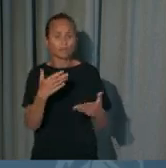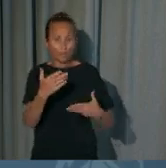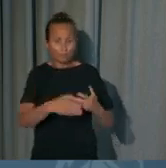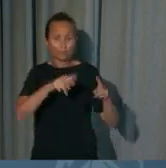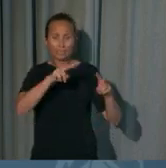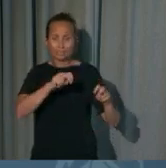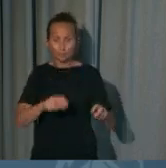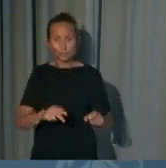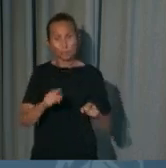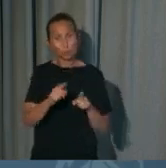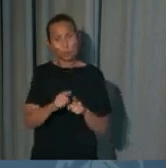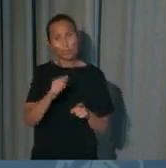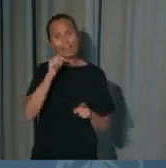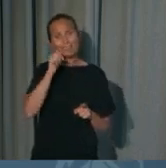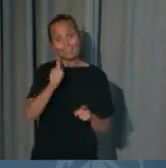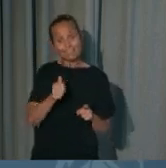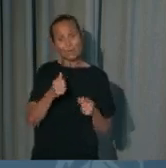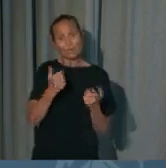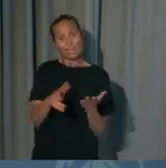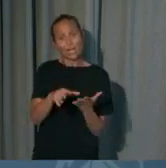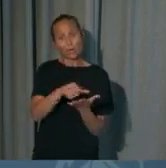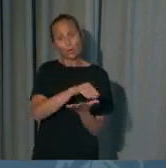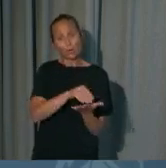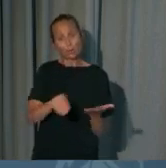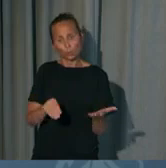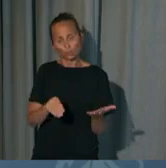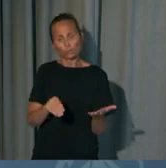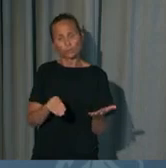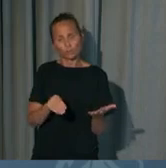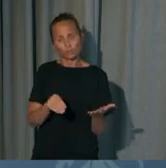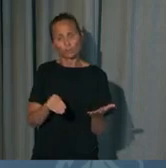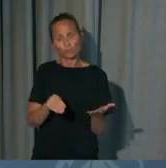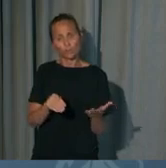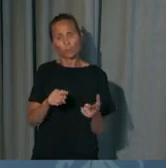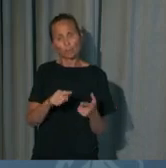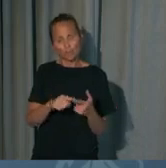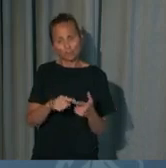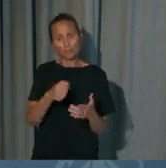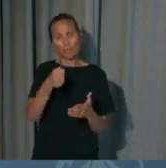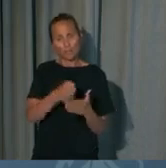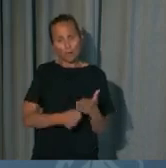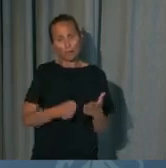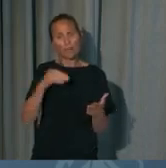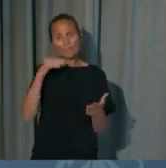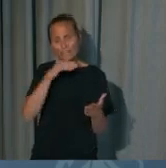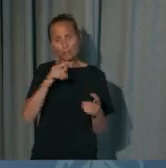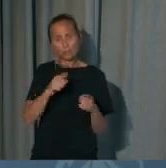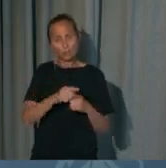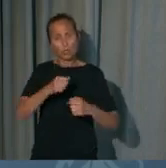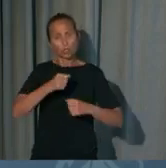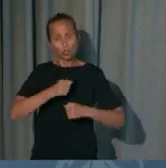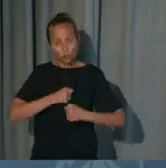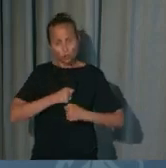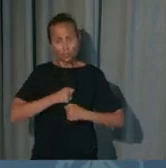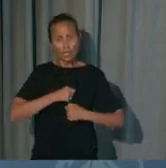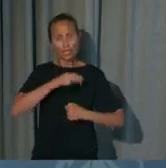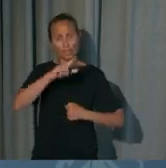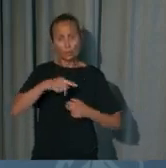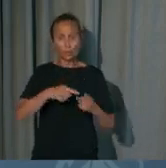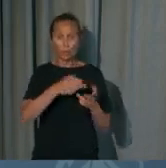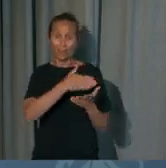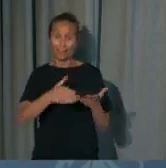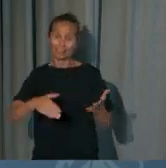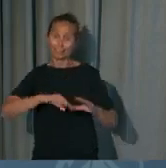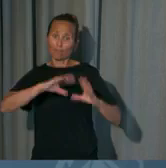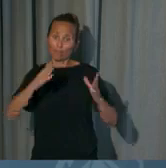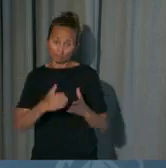etterforskning, og det er for tidlig å konkludere på den. Men kampen for at skeive skal være trygge både i Norge og resten av verden, den er